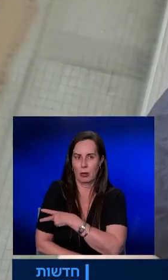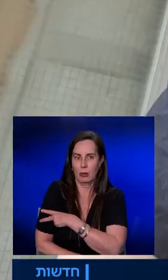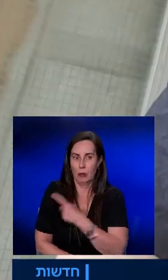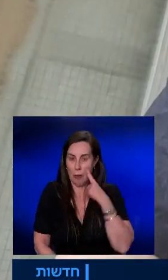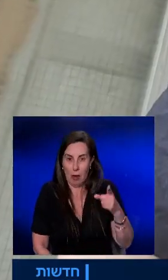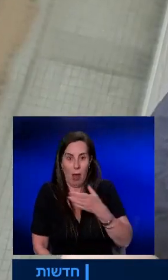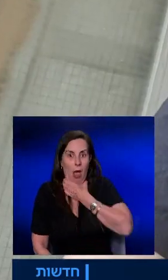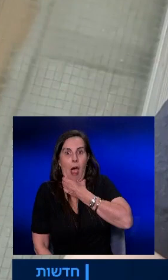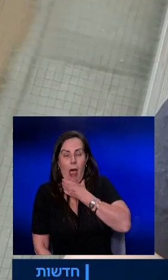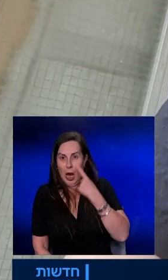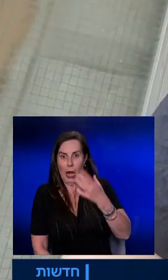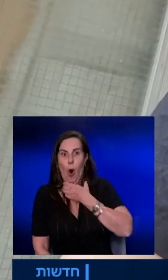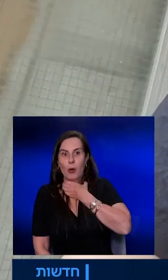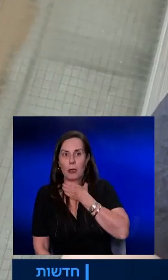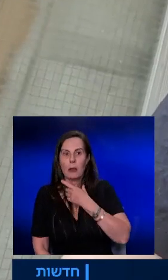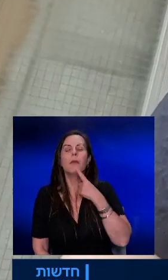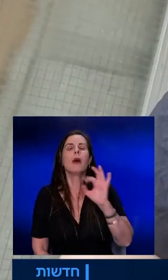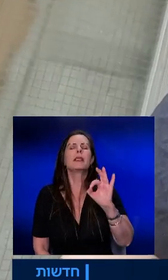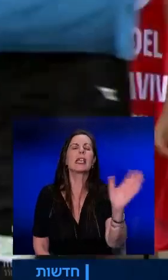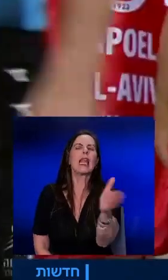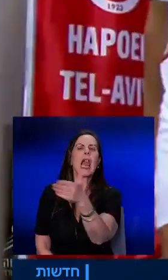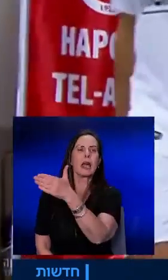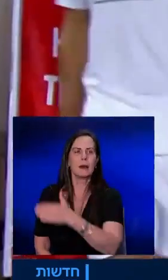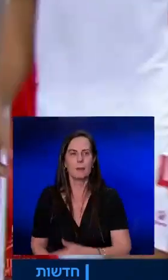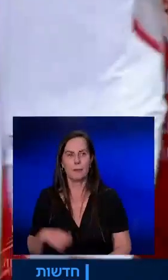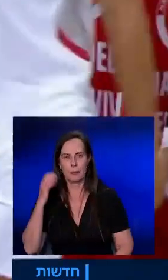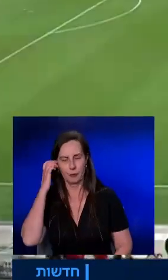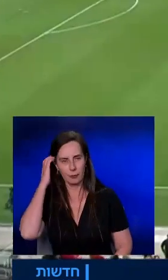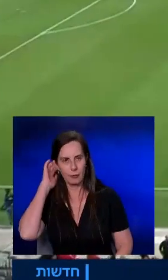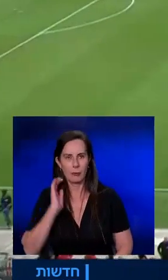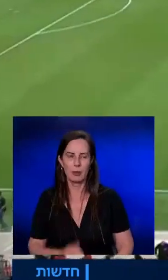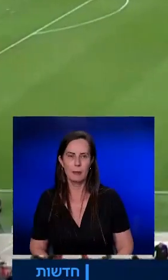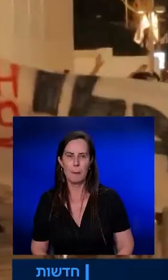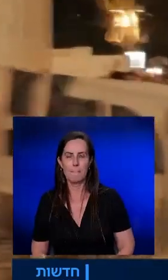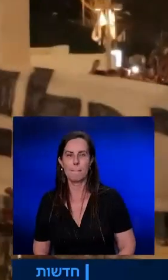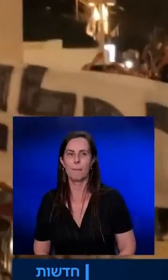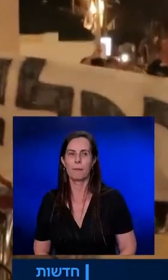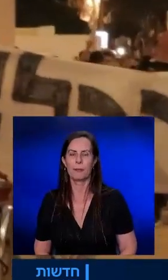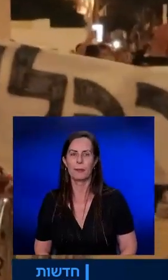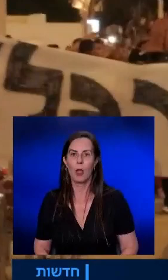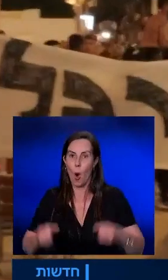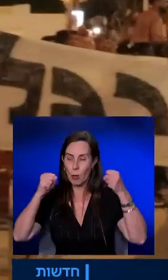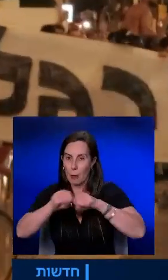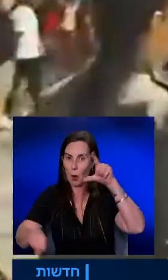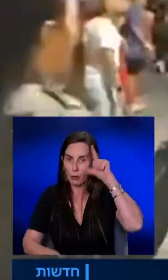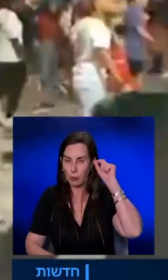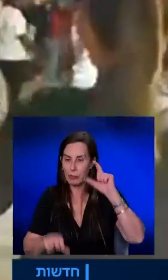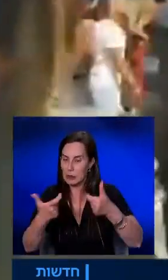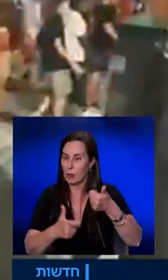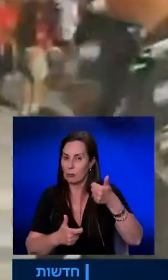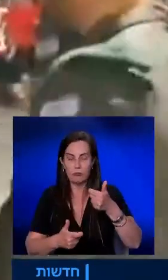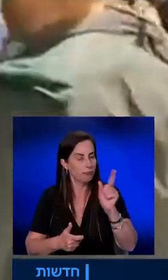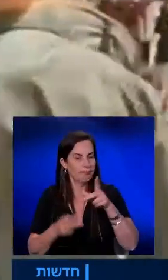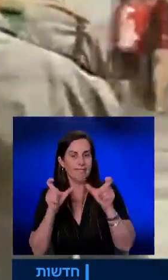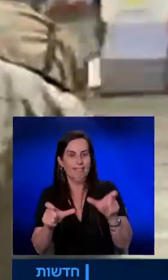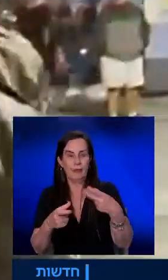לו, תראה, השוטר הזה חונק אותי, ואמר לי, הכל בסדר, תלך. ברוכים הבאים לבלומפילד. אוהדי הפועל תל אביב נעצרו אמש שלא להיכנס